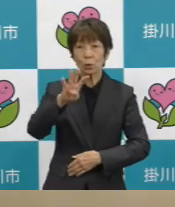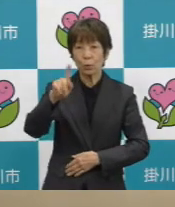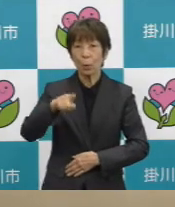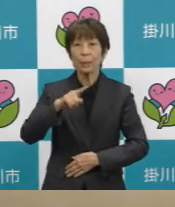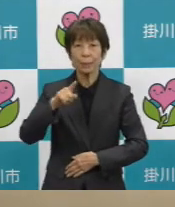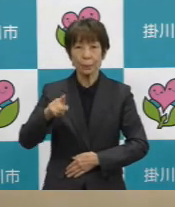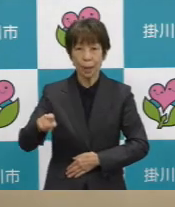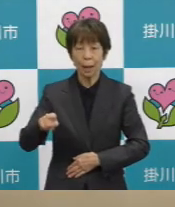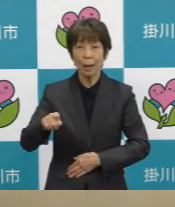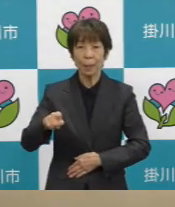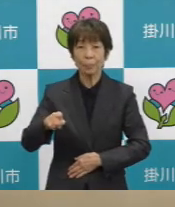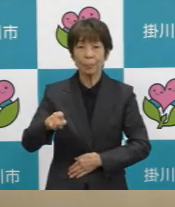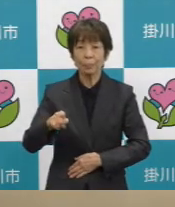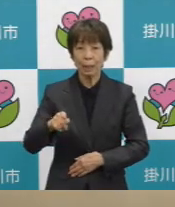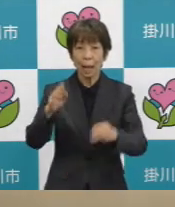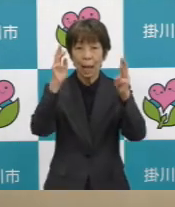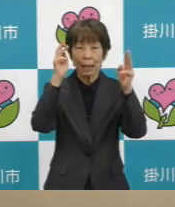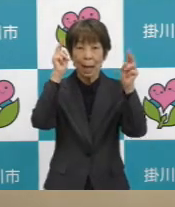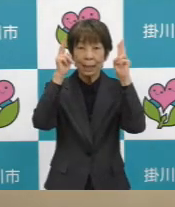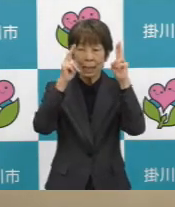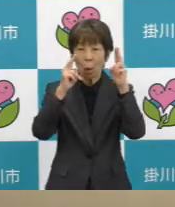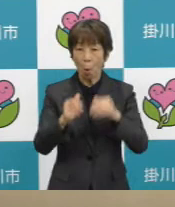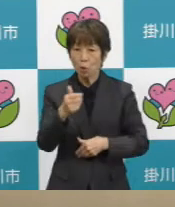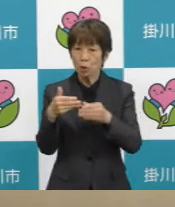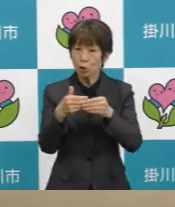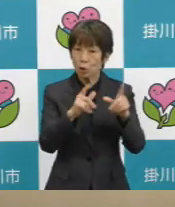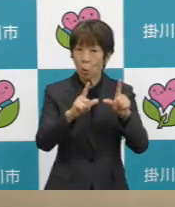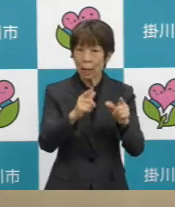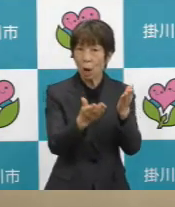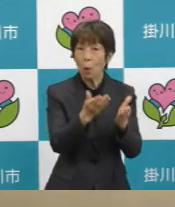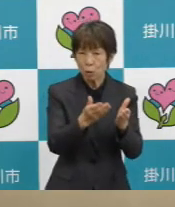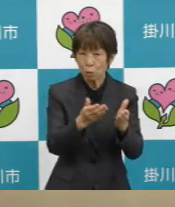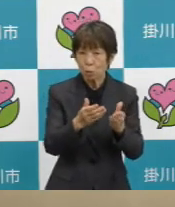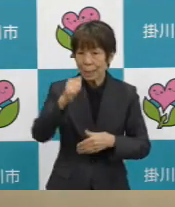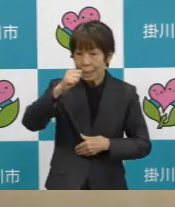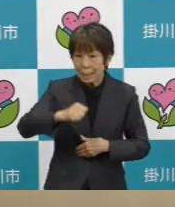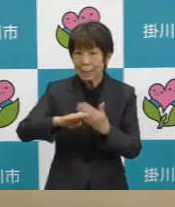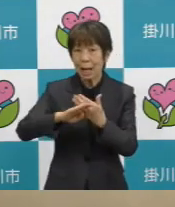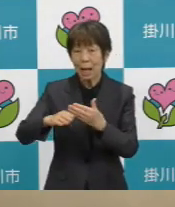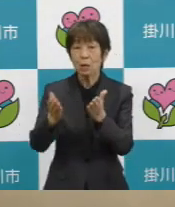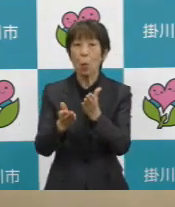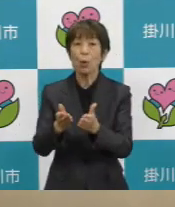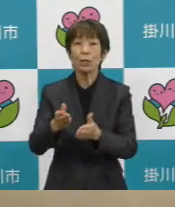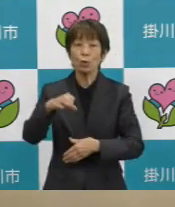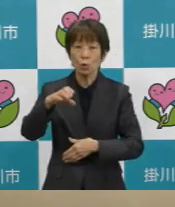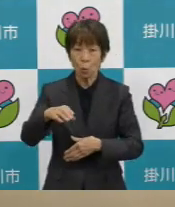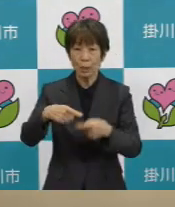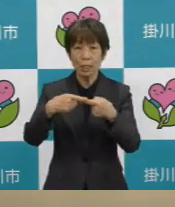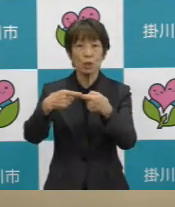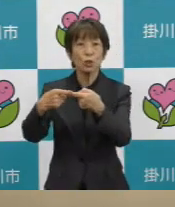は企業指導型保育なども認可外の保育所に入